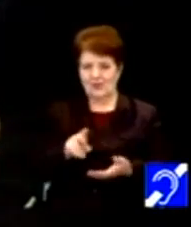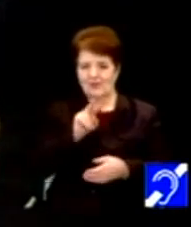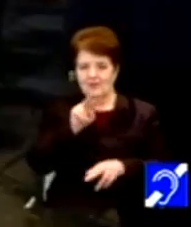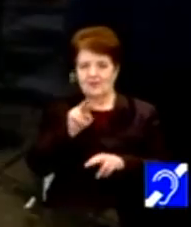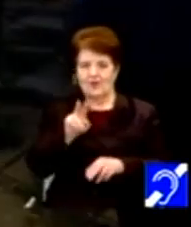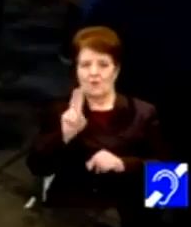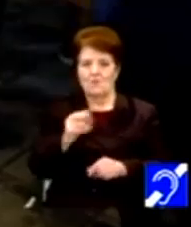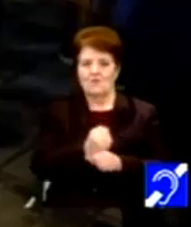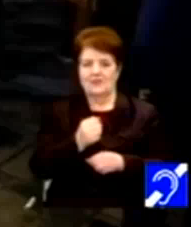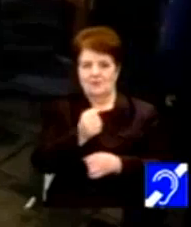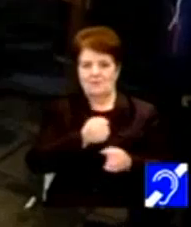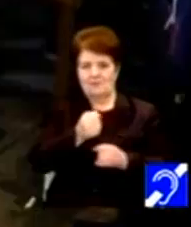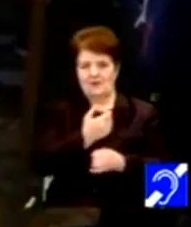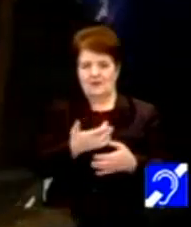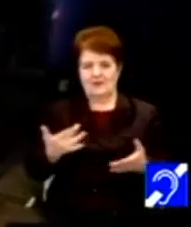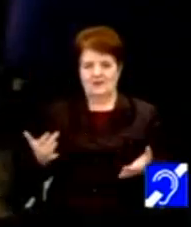vin fiert.